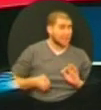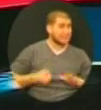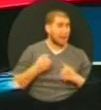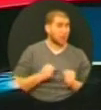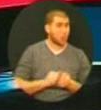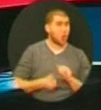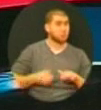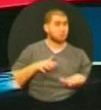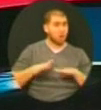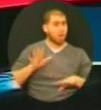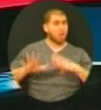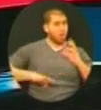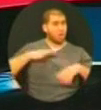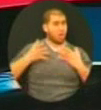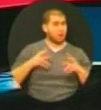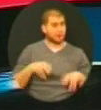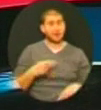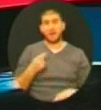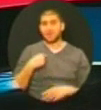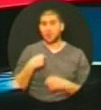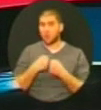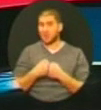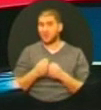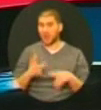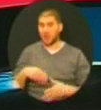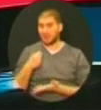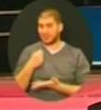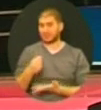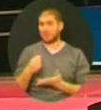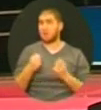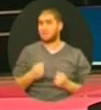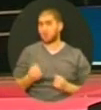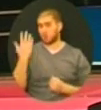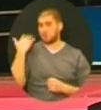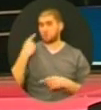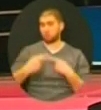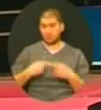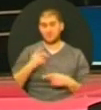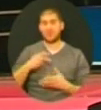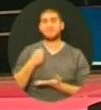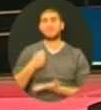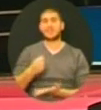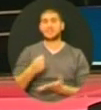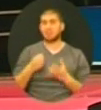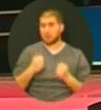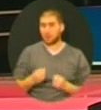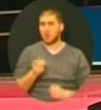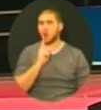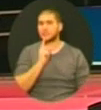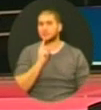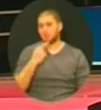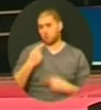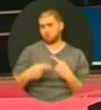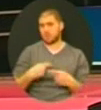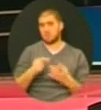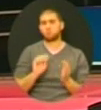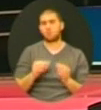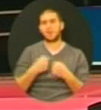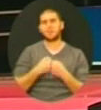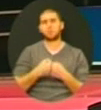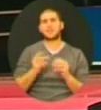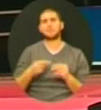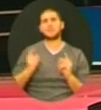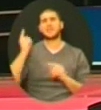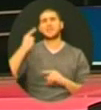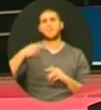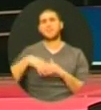ראש הממשלה, צועקים גוואלד. נאבקנו על תקציב הביטחון בשנים הללו, ותקציב הביטחון זה פשוט לא הספיק באותם שנים גם כדי להתמודד עם איום